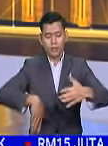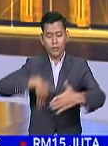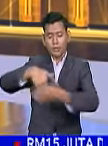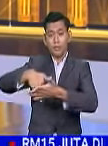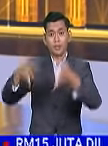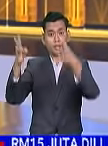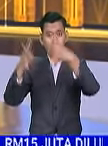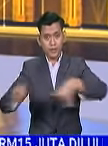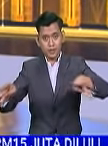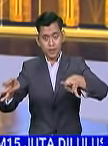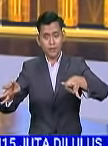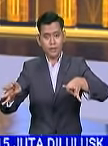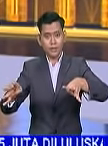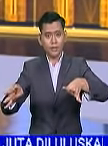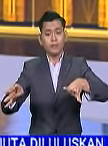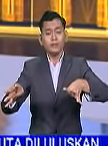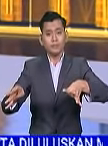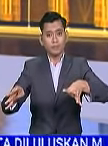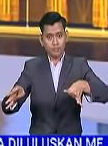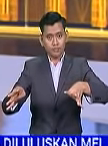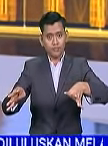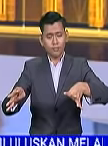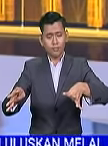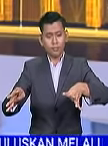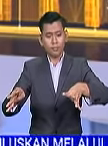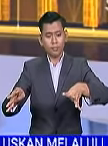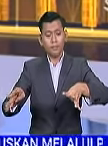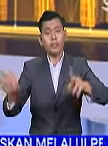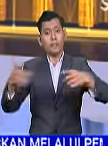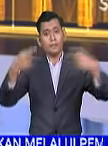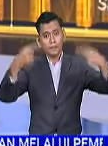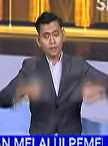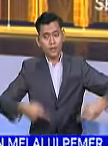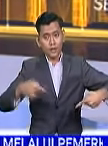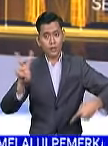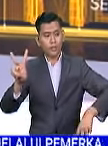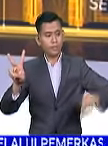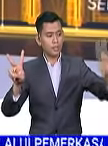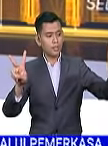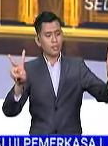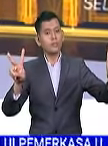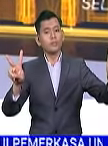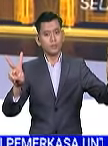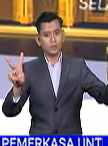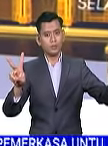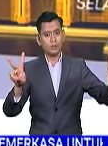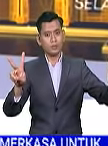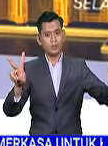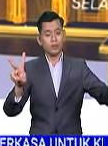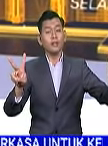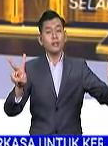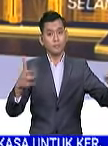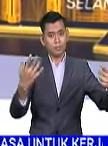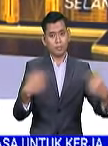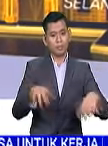Anak didik Brad Maloney lakar kemenangan pertama dalam perlawanan persahabatan 2-1 berhadapan pasukan Liga Super Pening